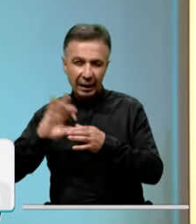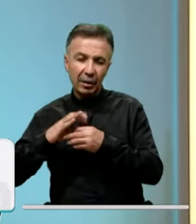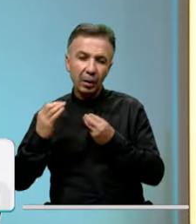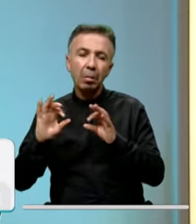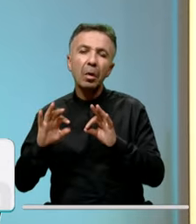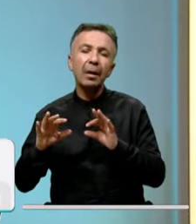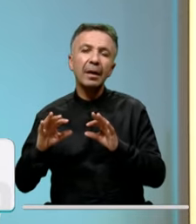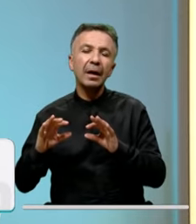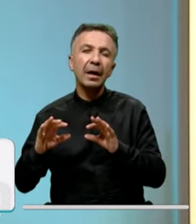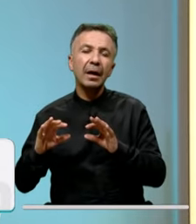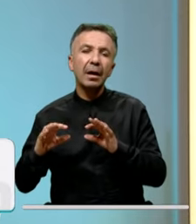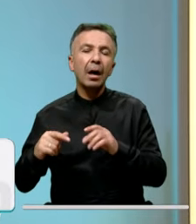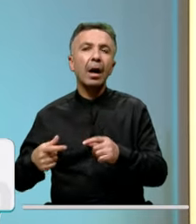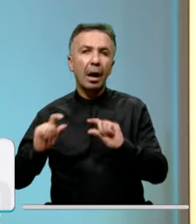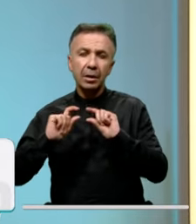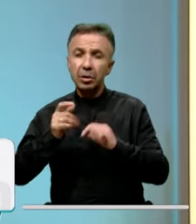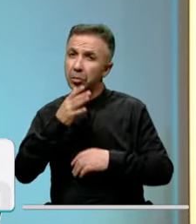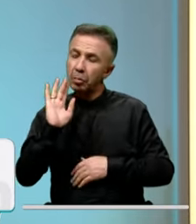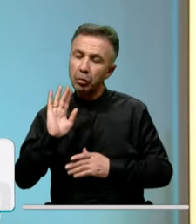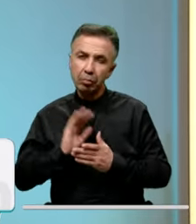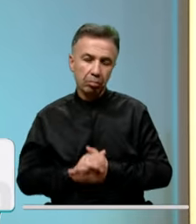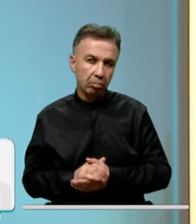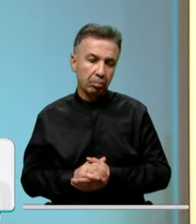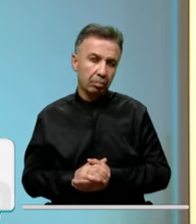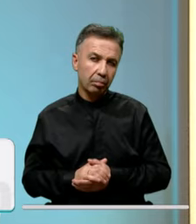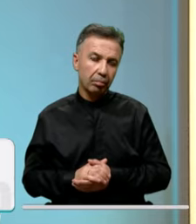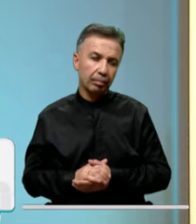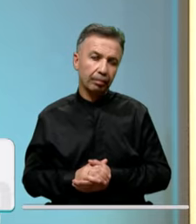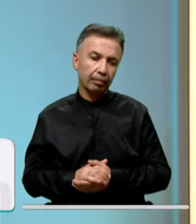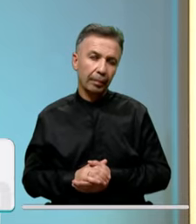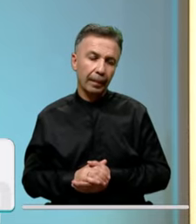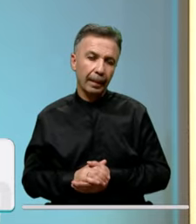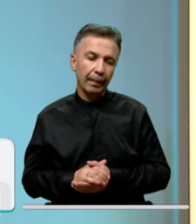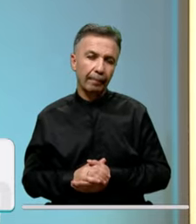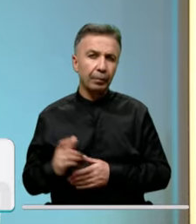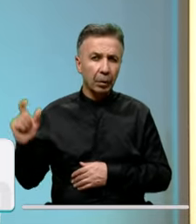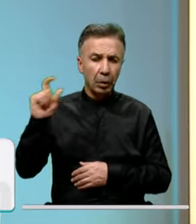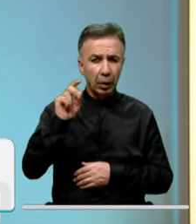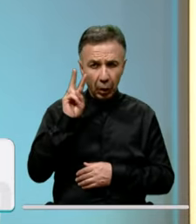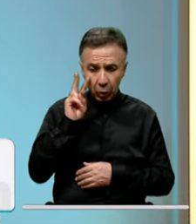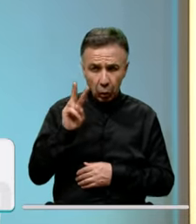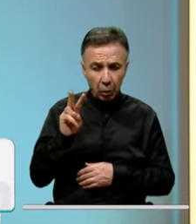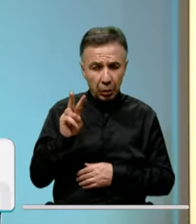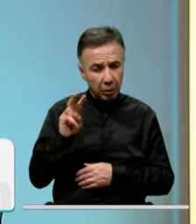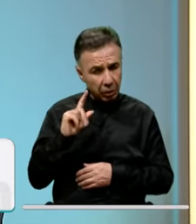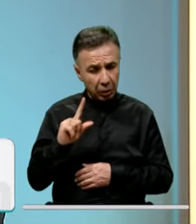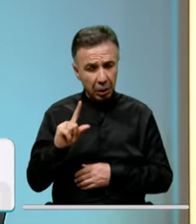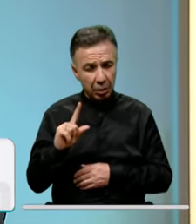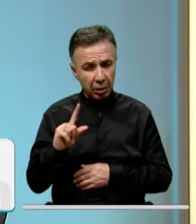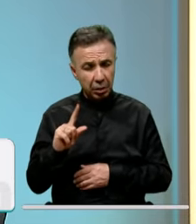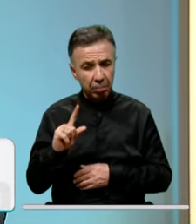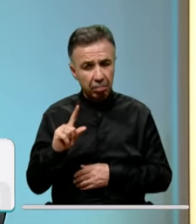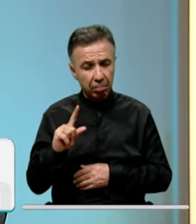bir hadis ben bilmiyorum. Hilal Çünkü görülmesi, onun günü belli değil mi hocam? Hilal görülmesi gerekir diye